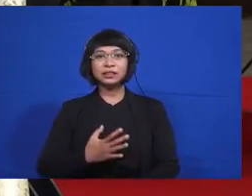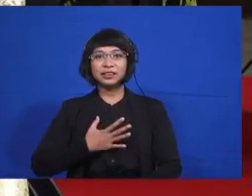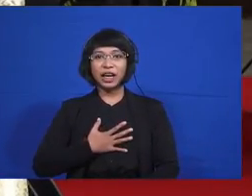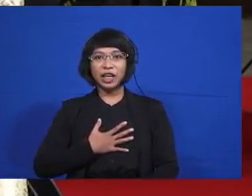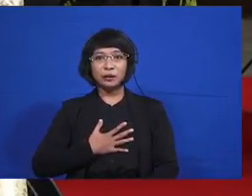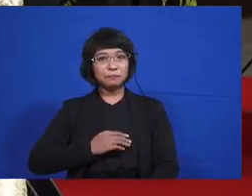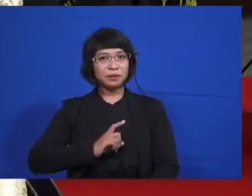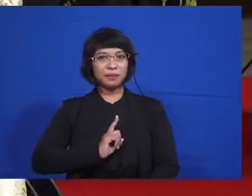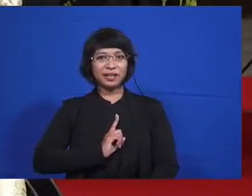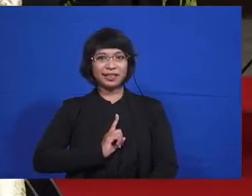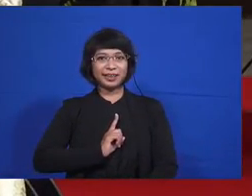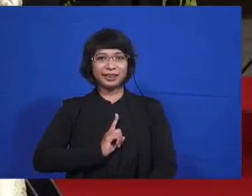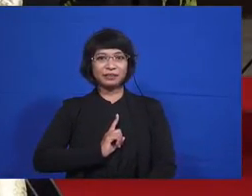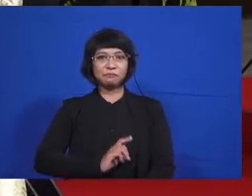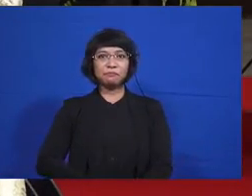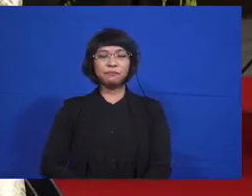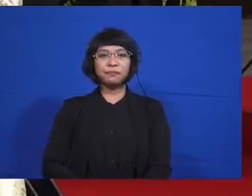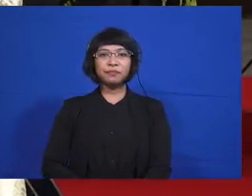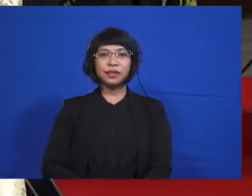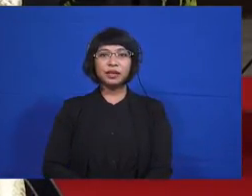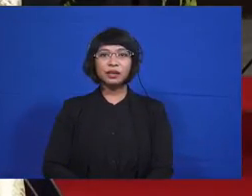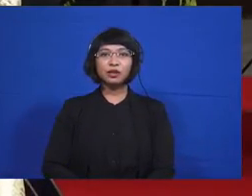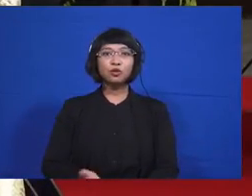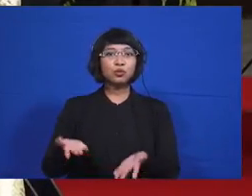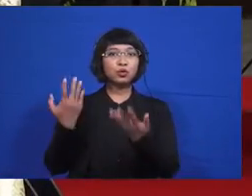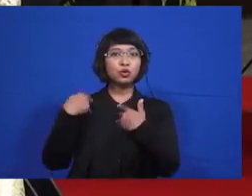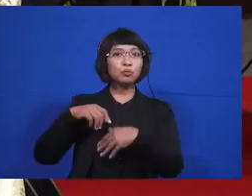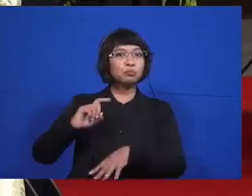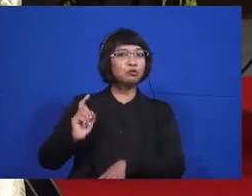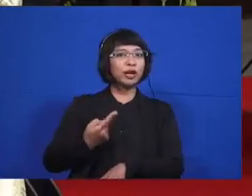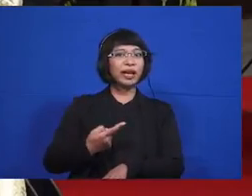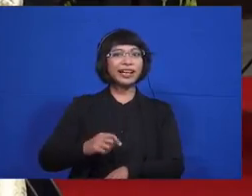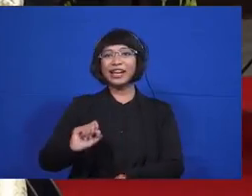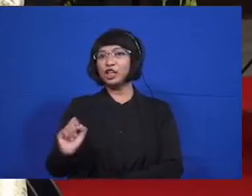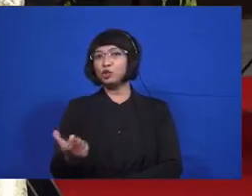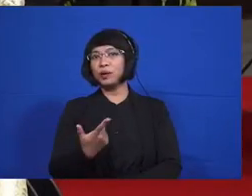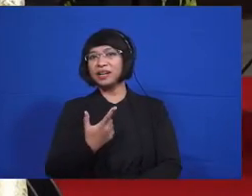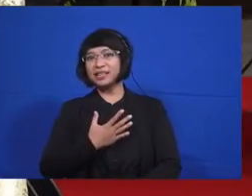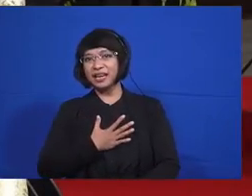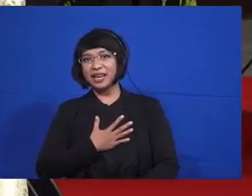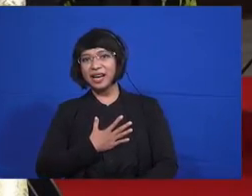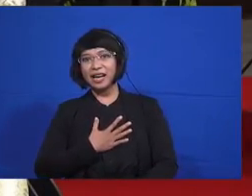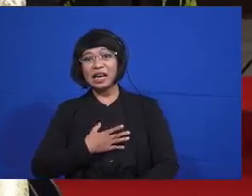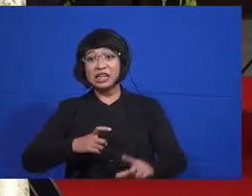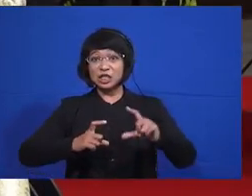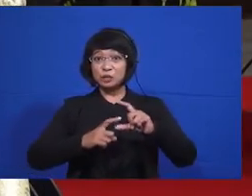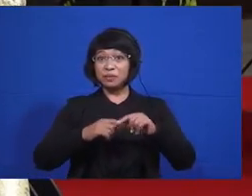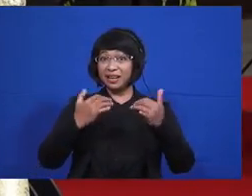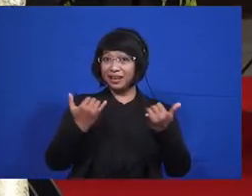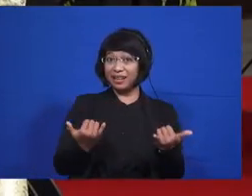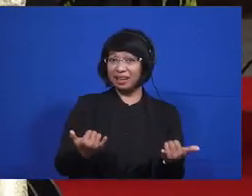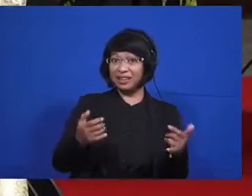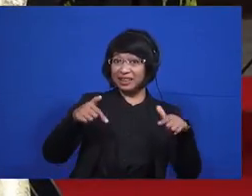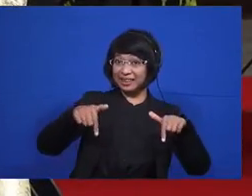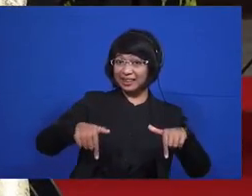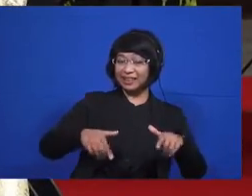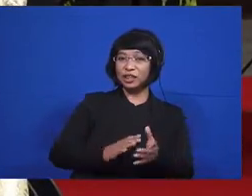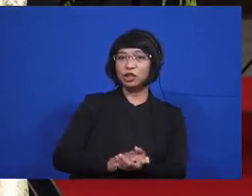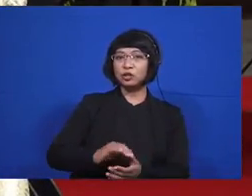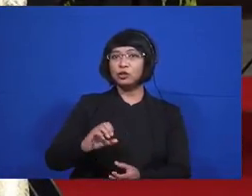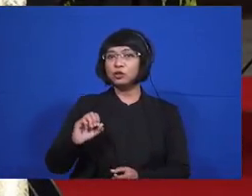saya mulai dari kehidupan saya di seminari ini, yang terpenting bagi saya supaya api